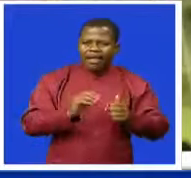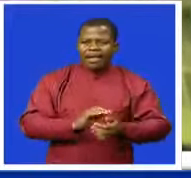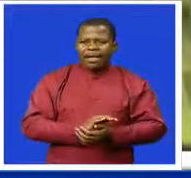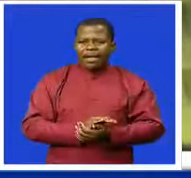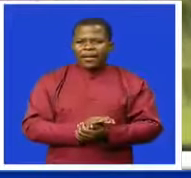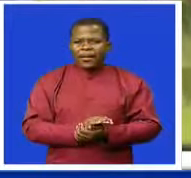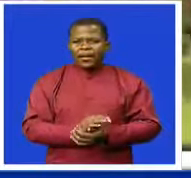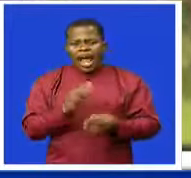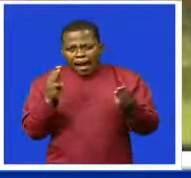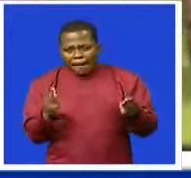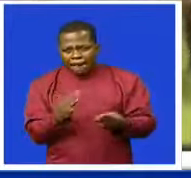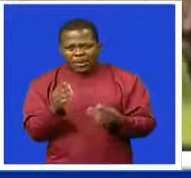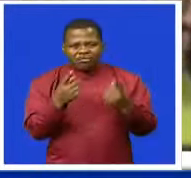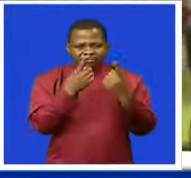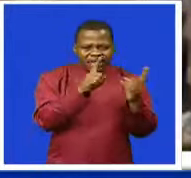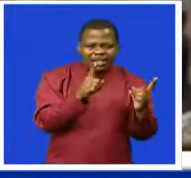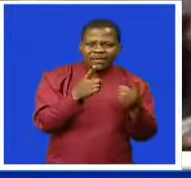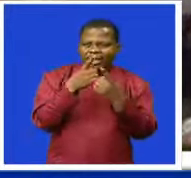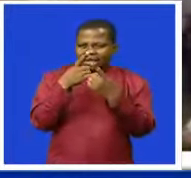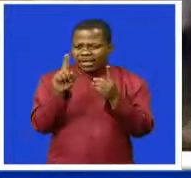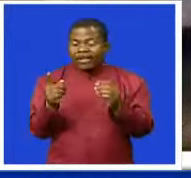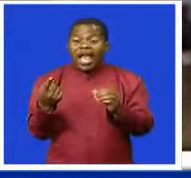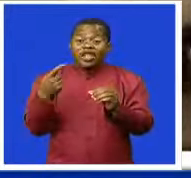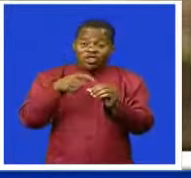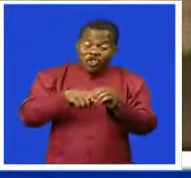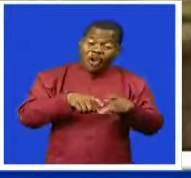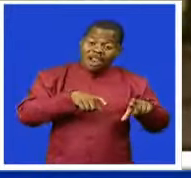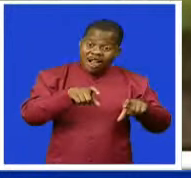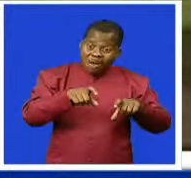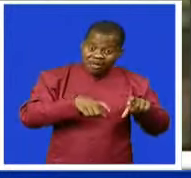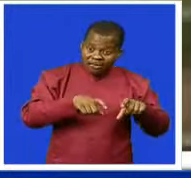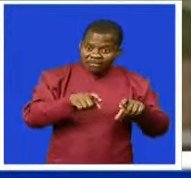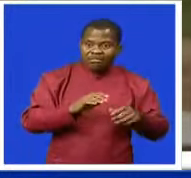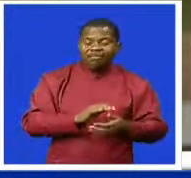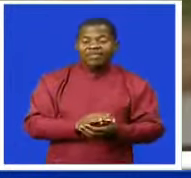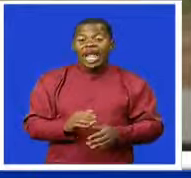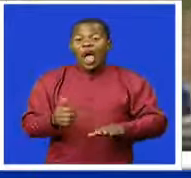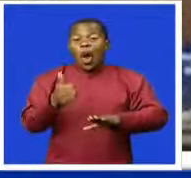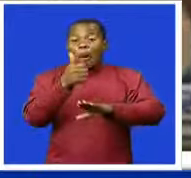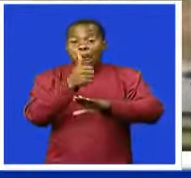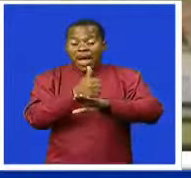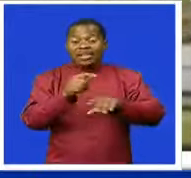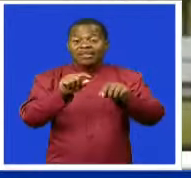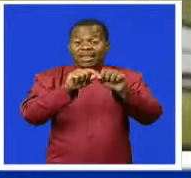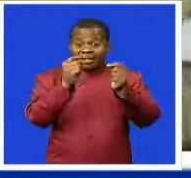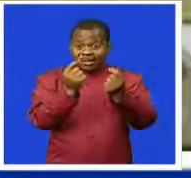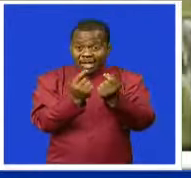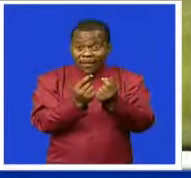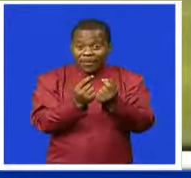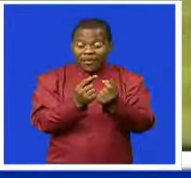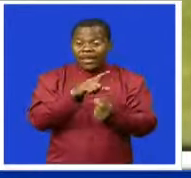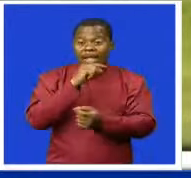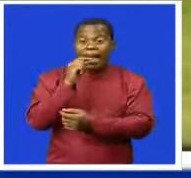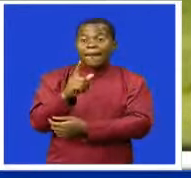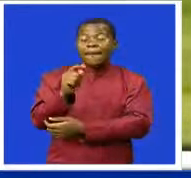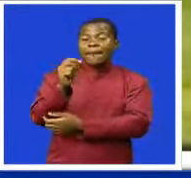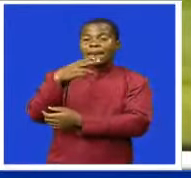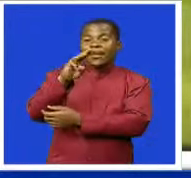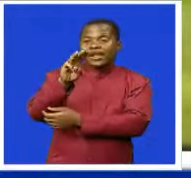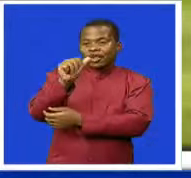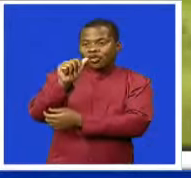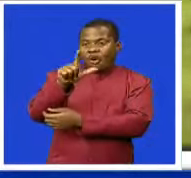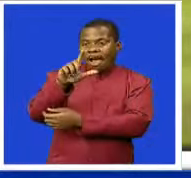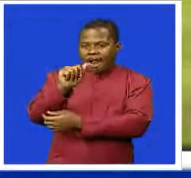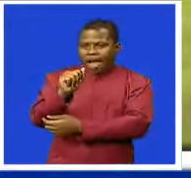sivele sehlukahlukene. Kanti lophesele liqembu lezithande Athletics Club Nsizwa Thwala uthi balicembu bahambisa imbili inzaba